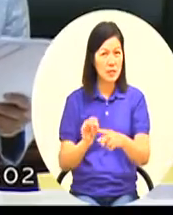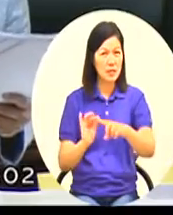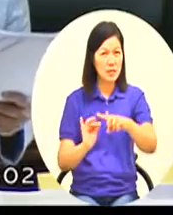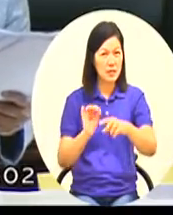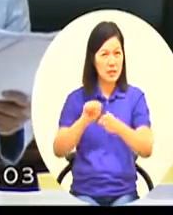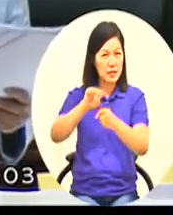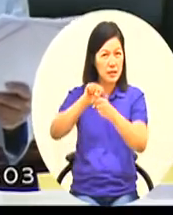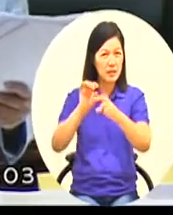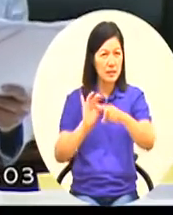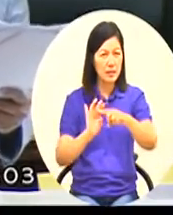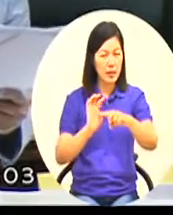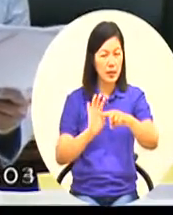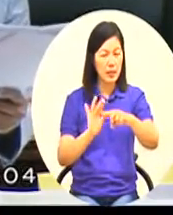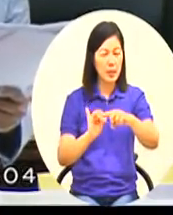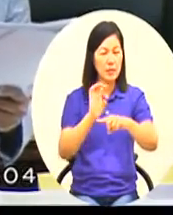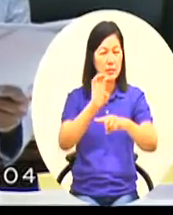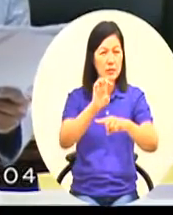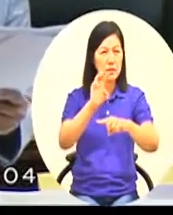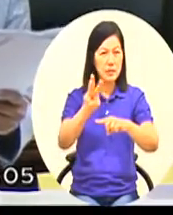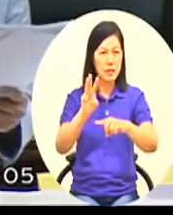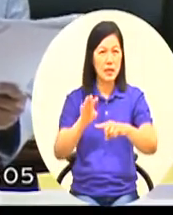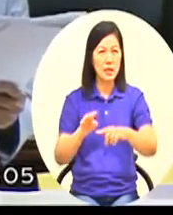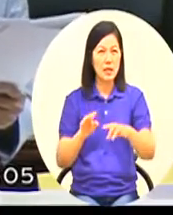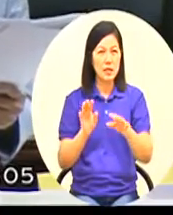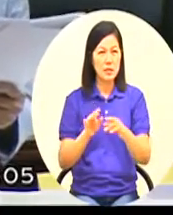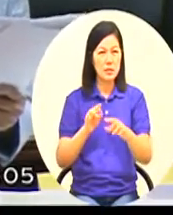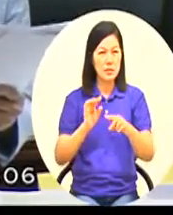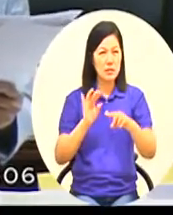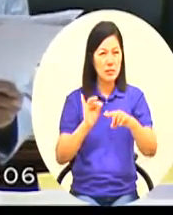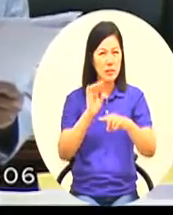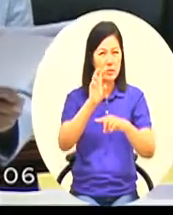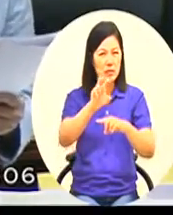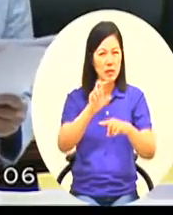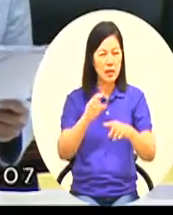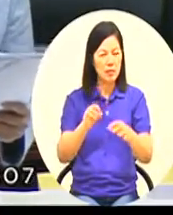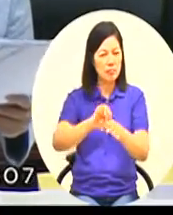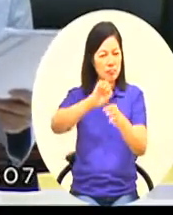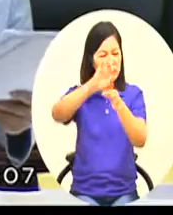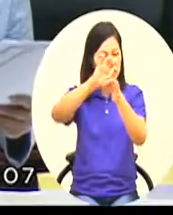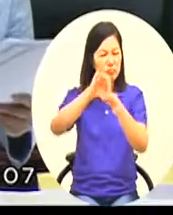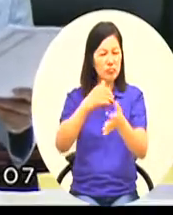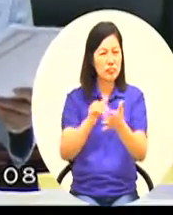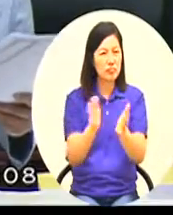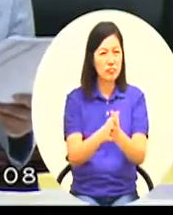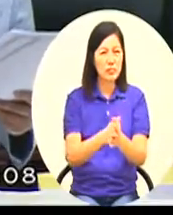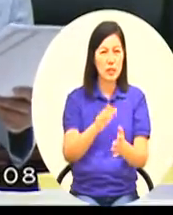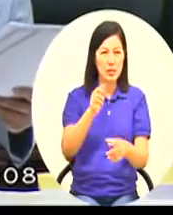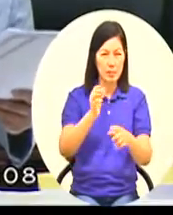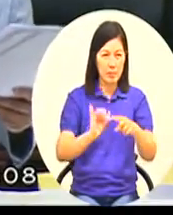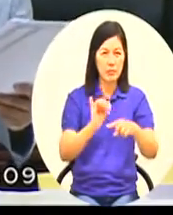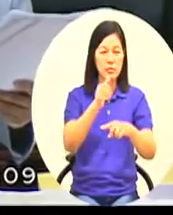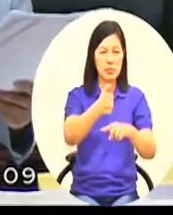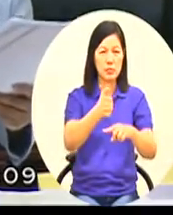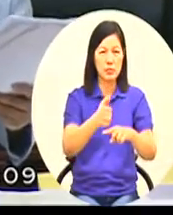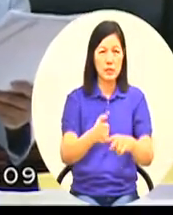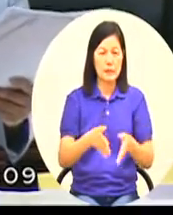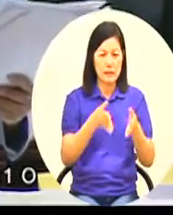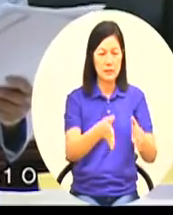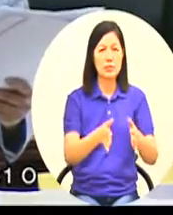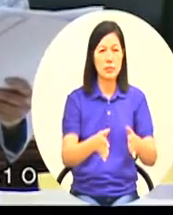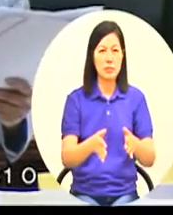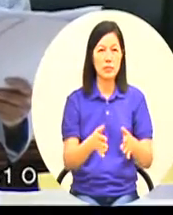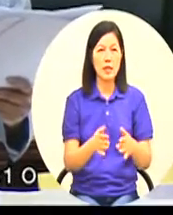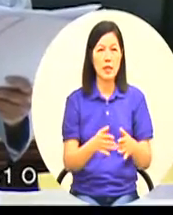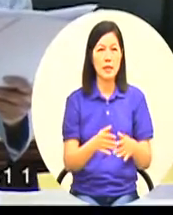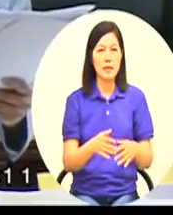在年初的时候调高了7%，这样总共是调高了50%。而且这个是针对民间的清洁清运业